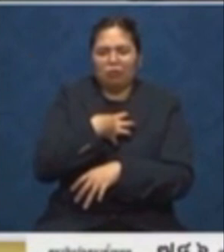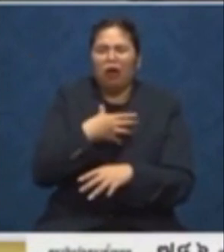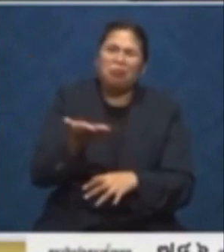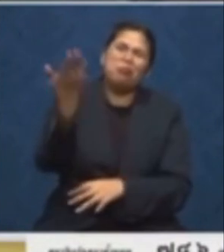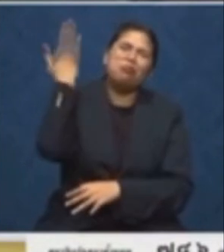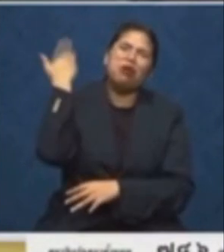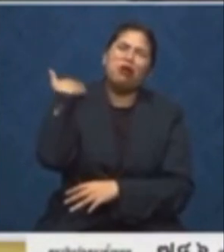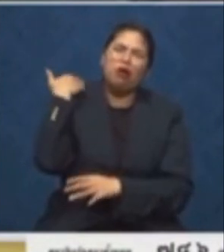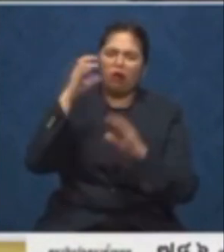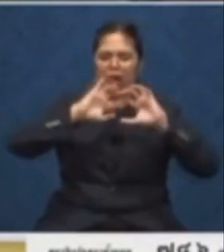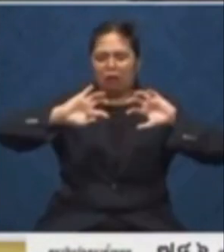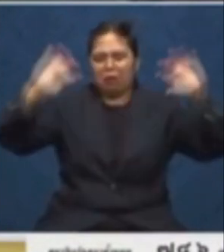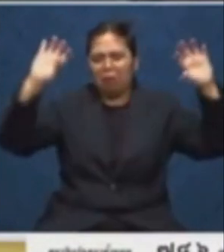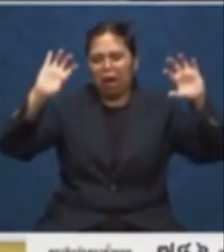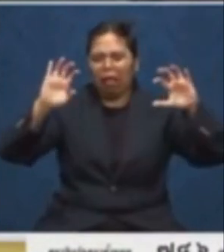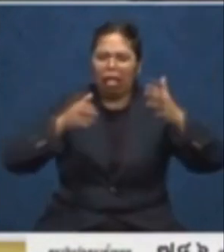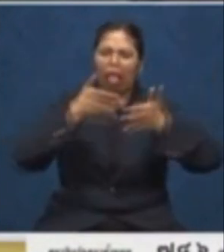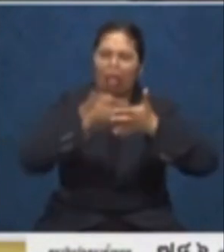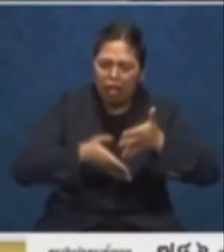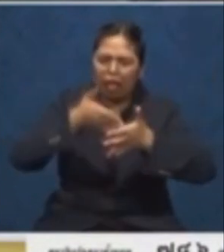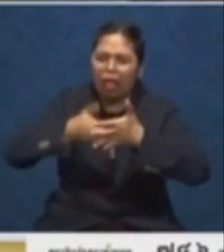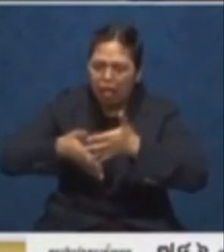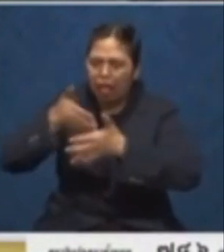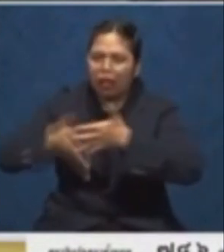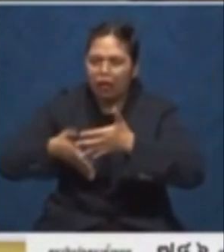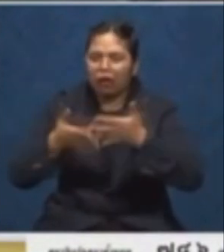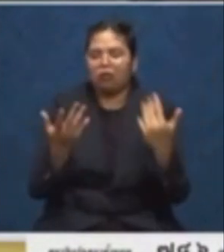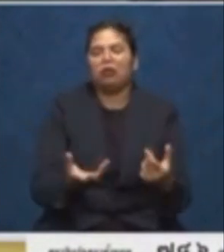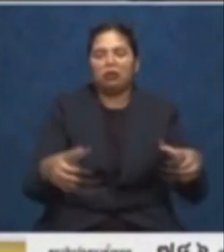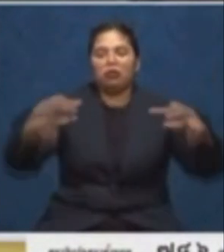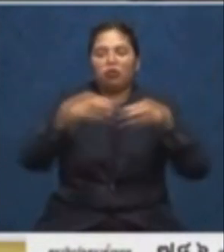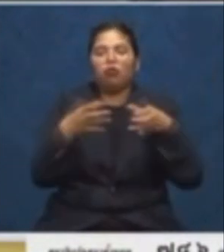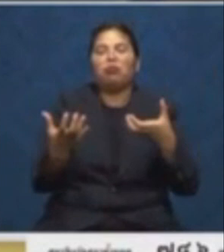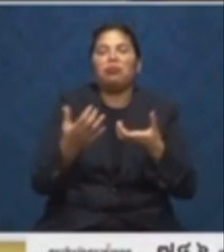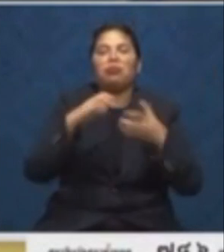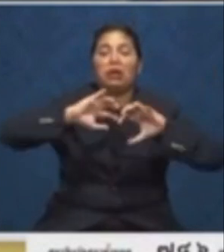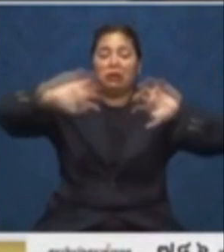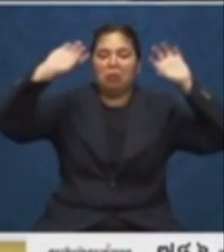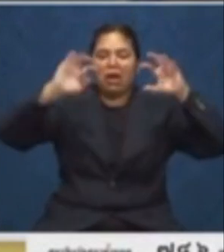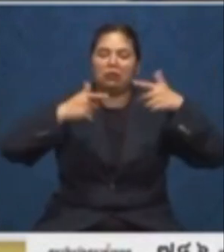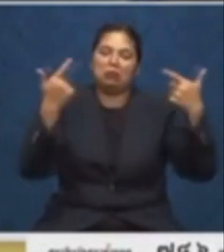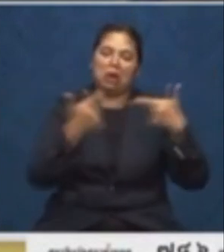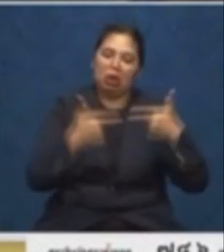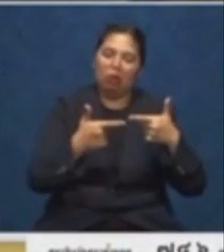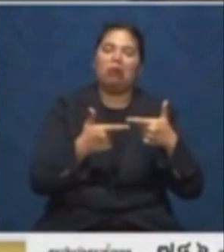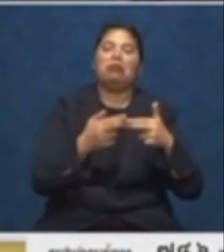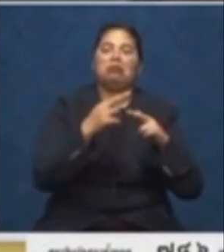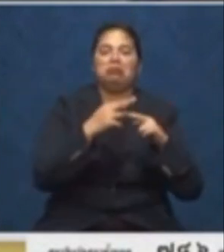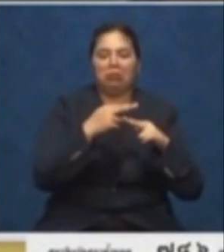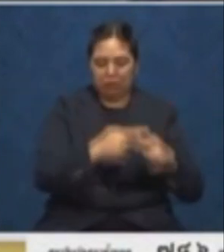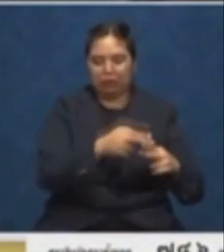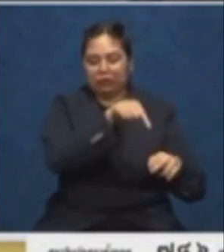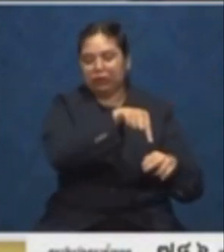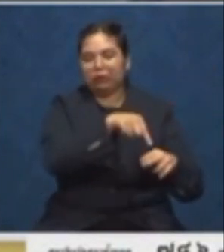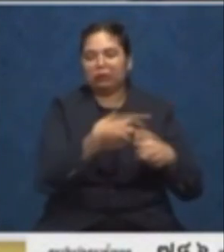ใหญ่มาจากหนึ่งพรรคร่วมทะเลาะกันเองแตกแยกกันเองสองมีการ